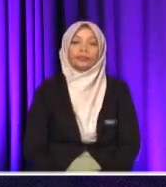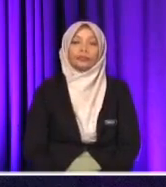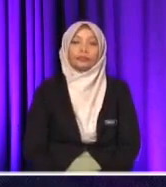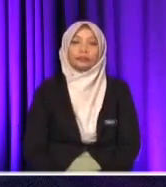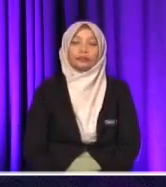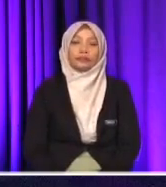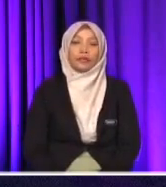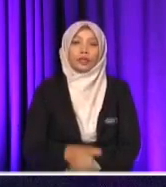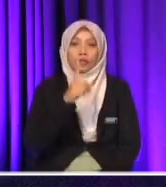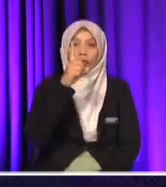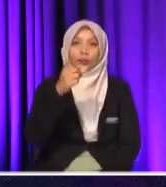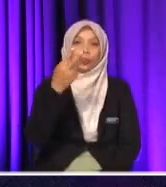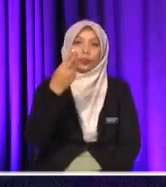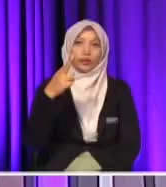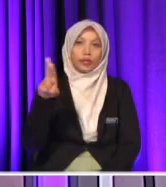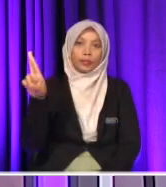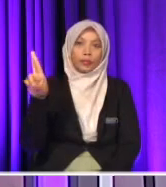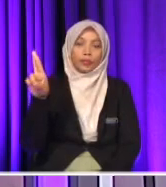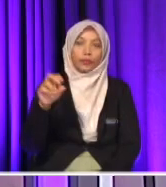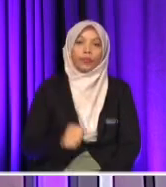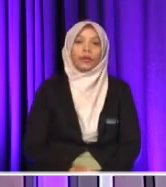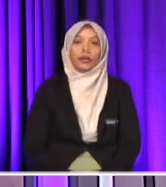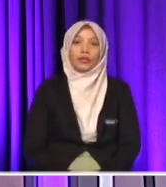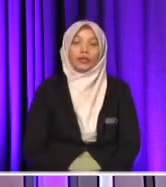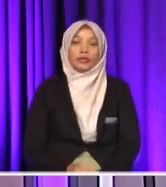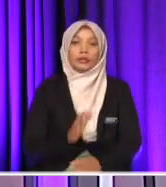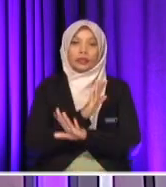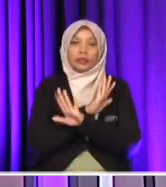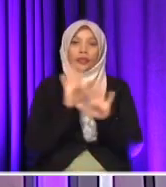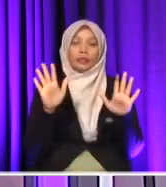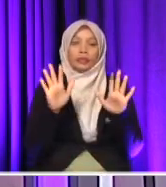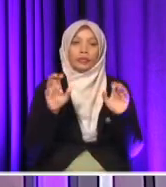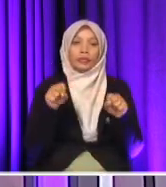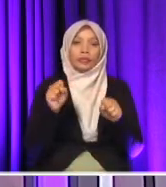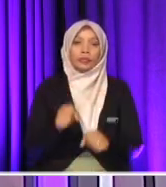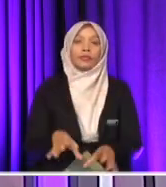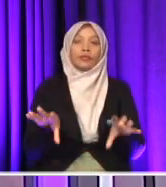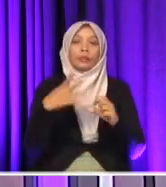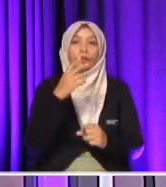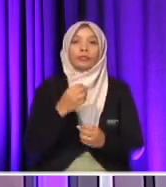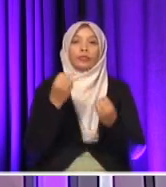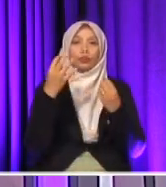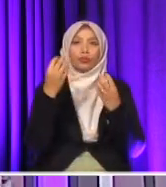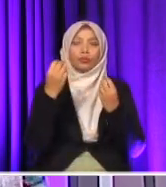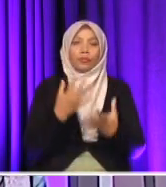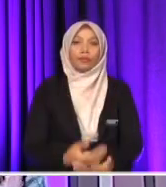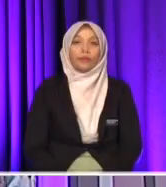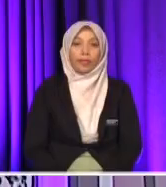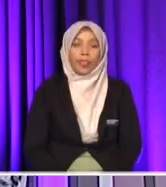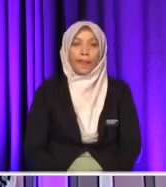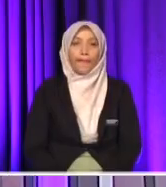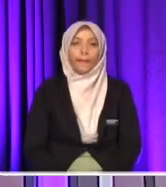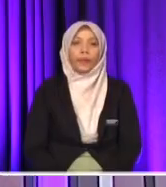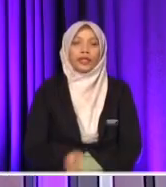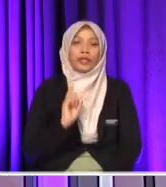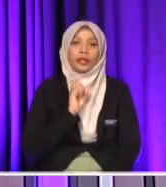1,000. So kita tukarkan. Janganlah buat beribu-ribu lemon kat sini kan. Kalau terjatuh 1 kosong kita dah salah betul. So kita